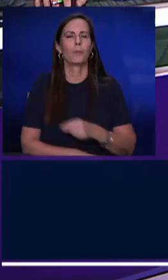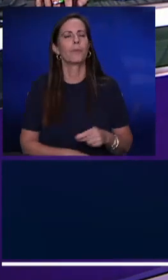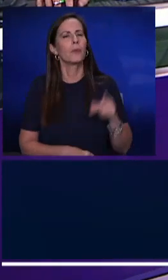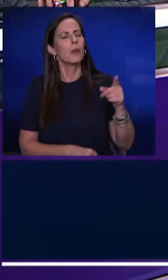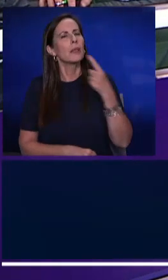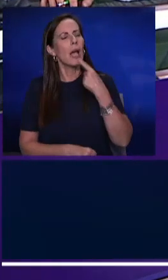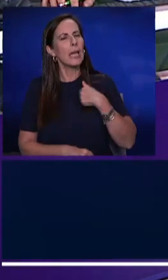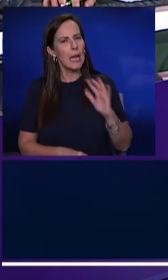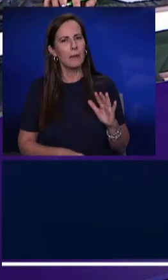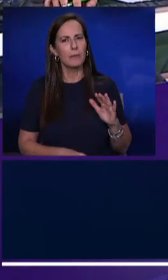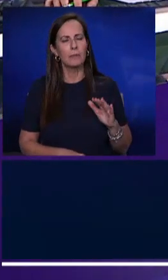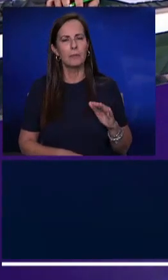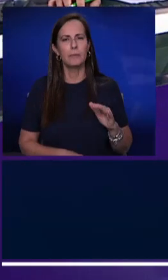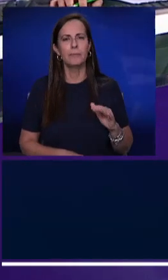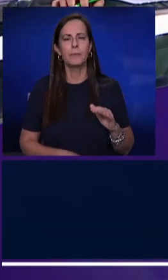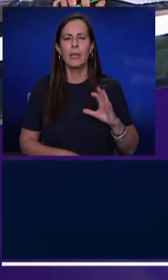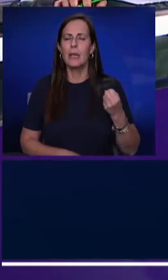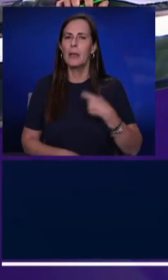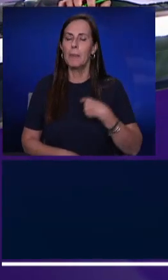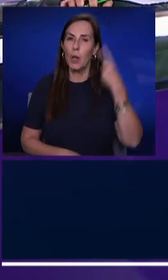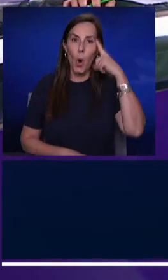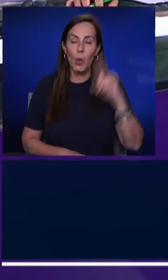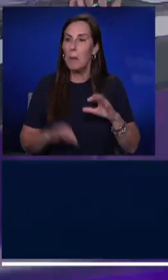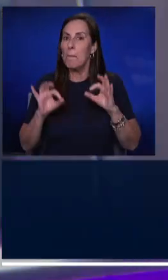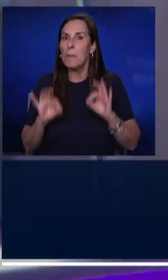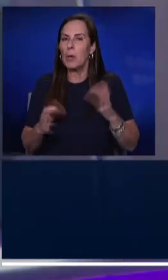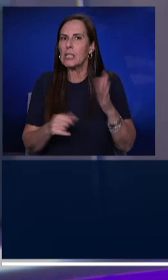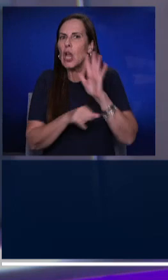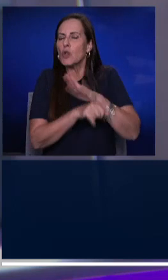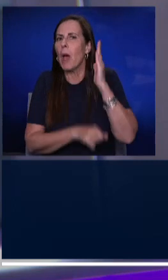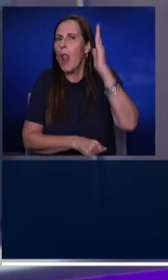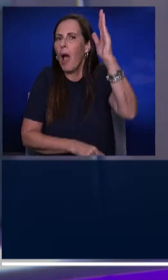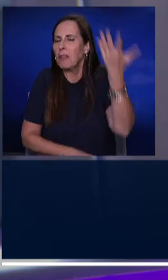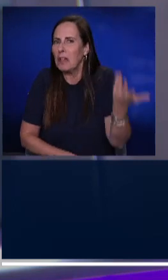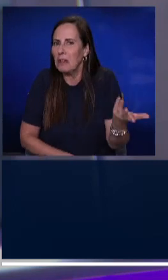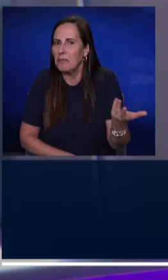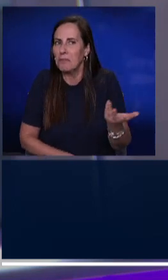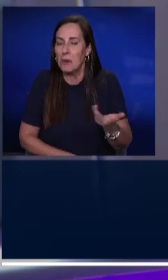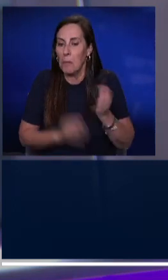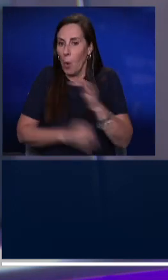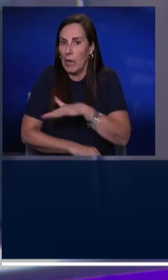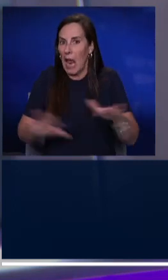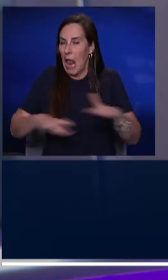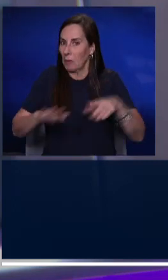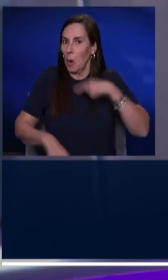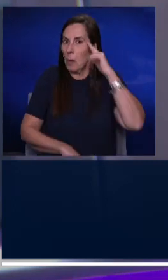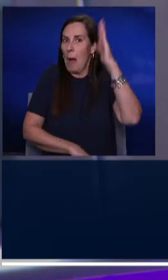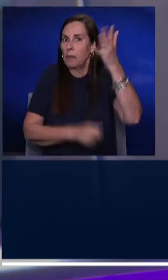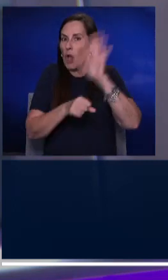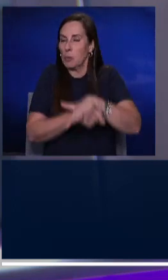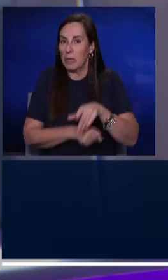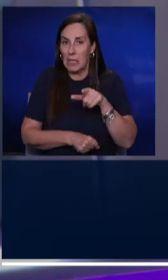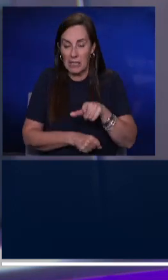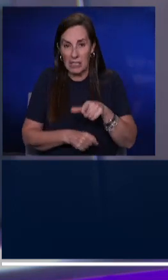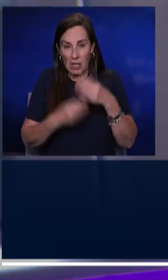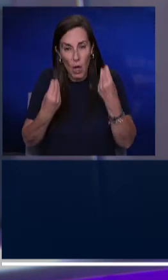השיקול. אם אנחנו לא יודעים בדיוק את ההשפעות ארוכות הטווח של החיסון, בטח על הילדים, זה בעצם לטובת האוכלוסייה,